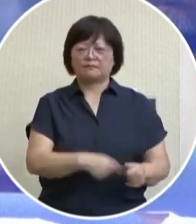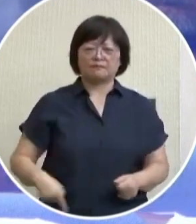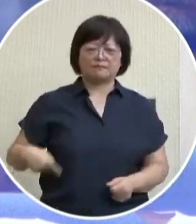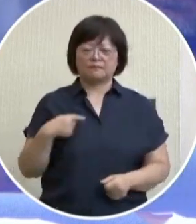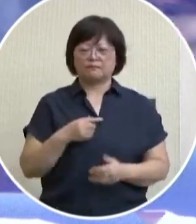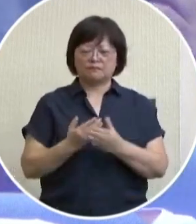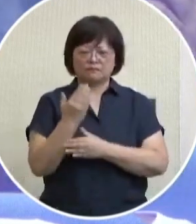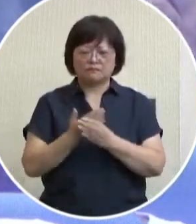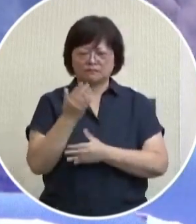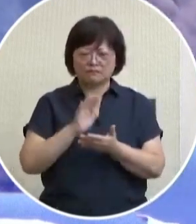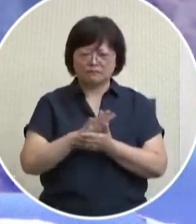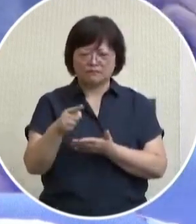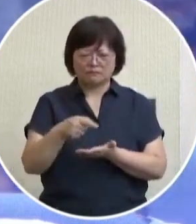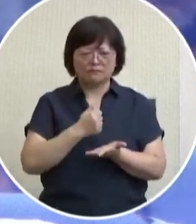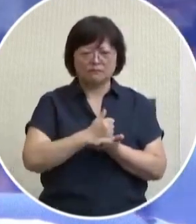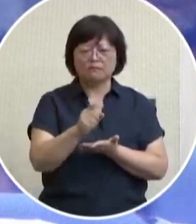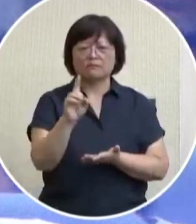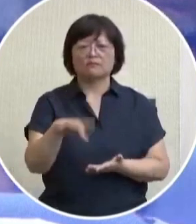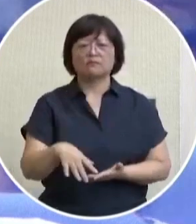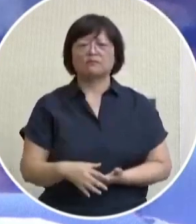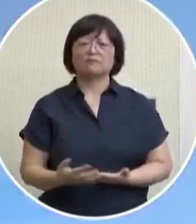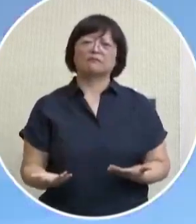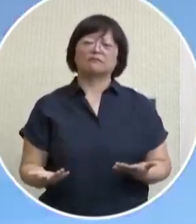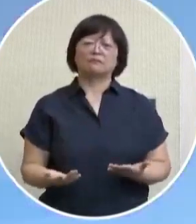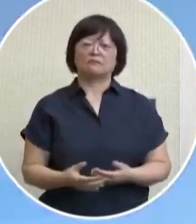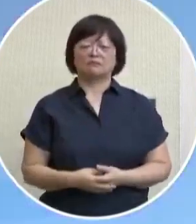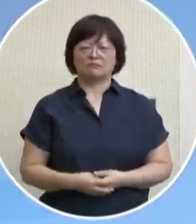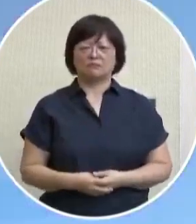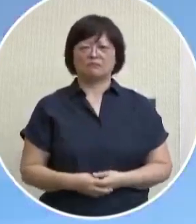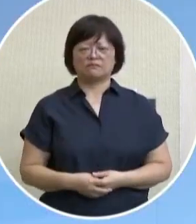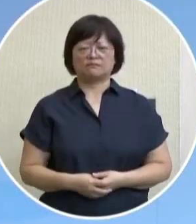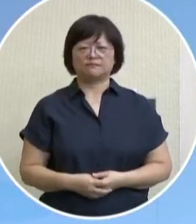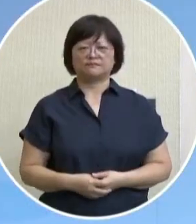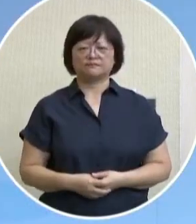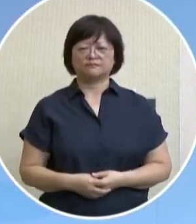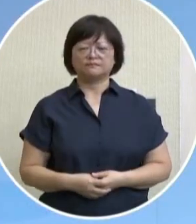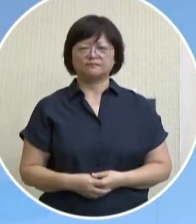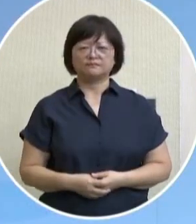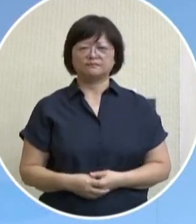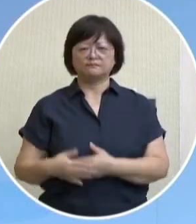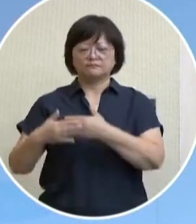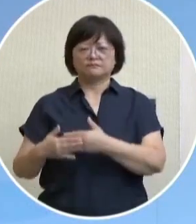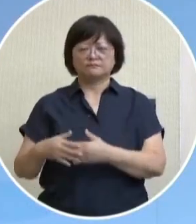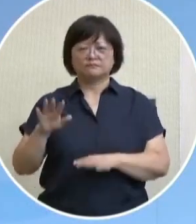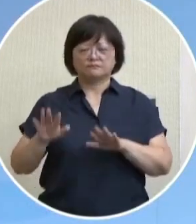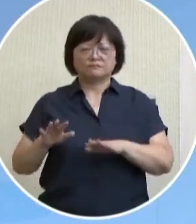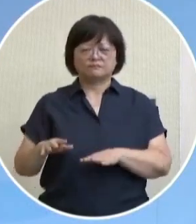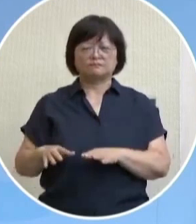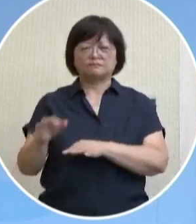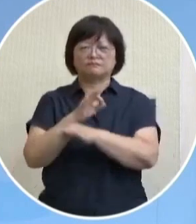链整个全部，当中国现在面临经济急剧困